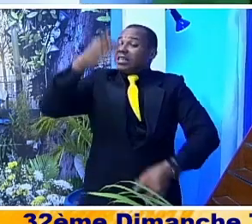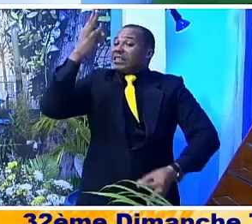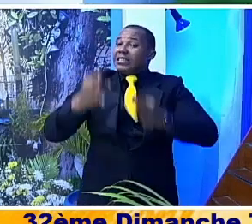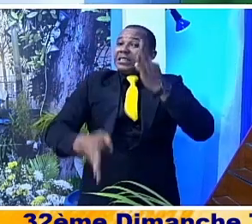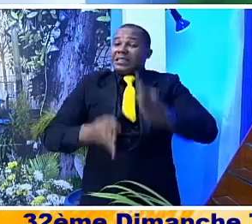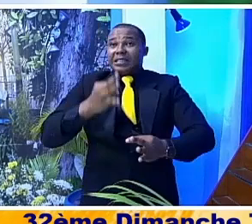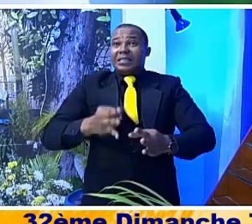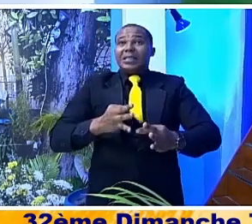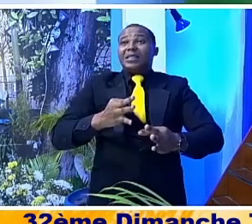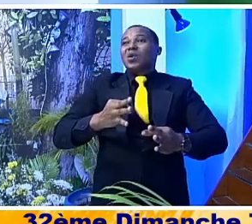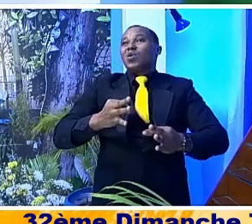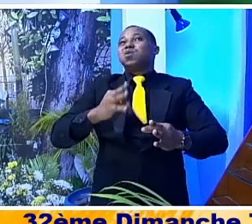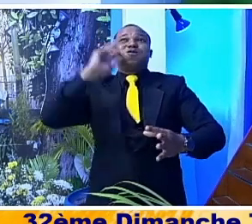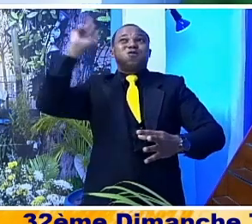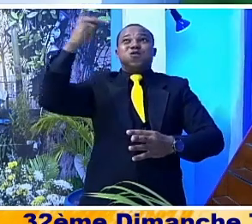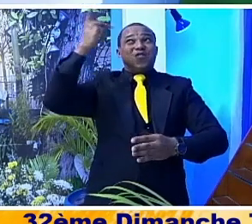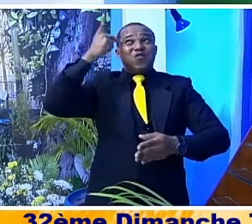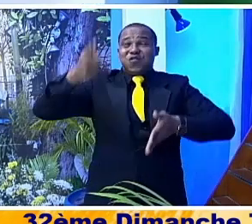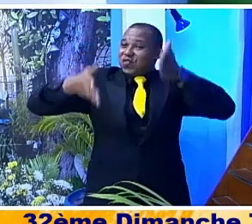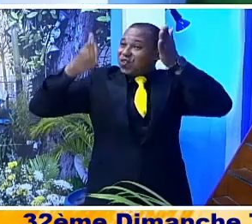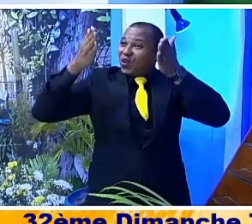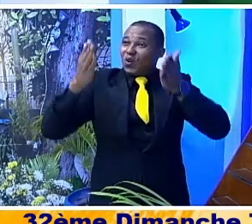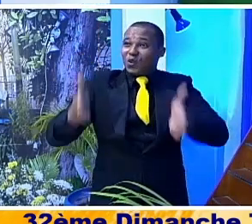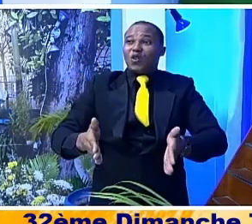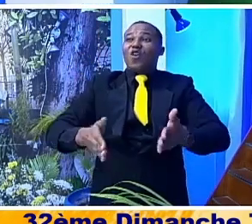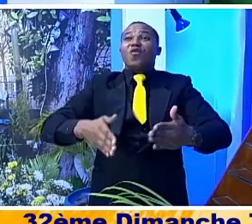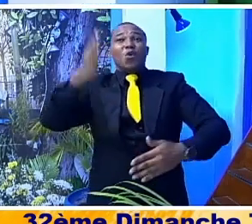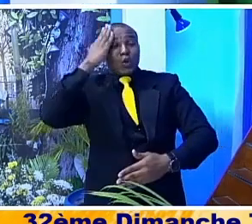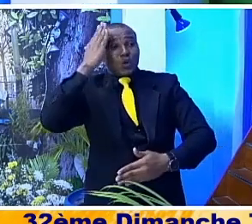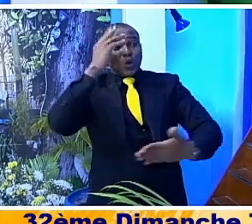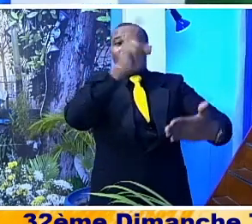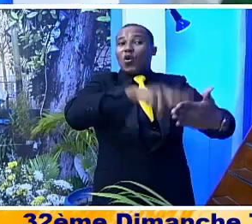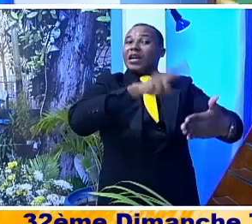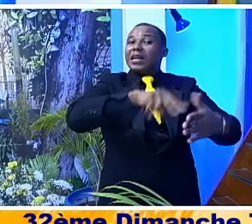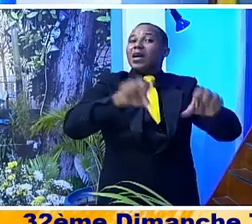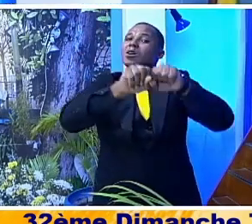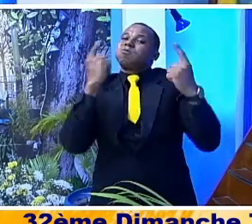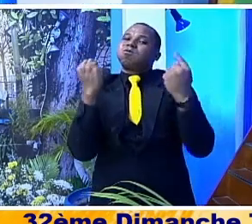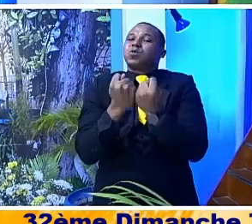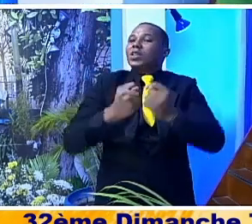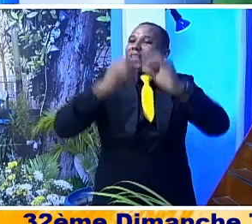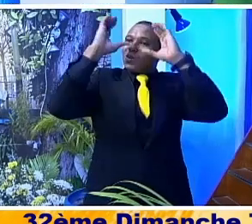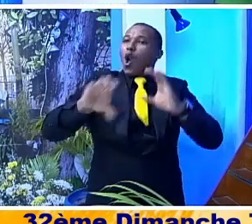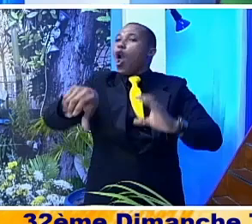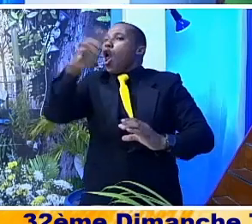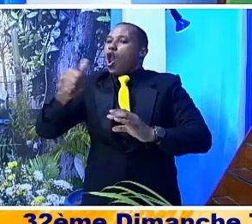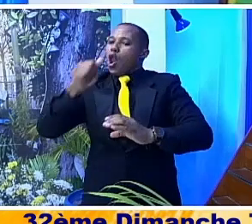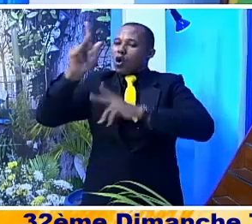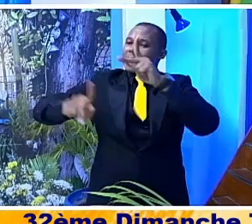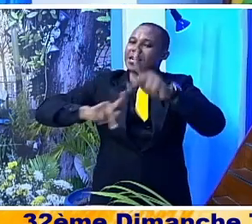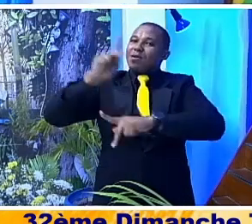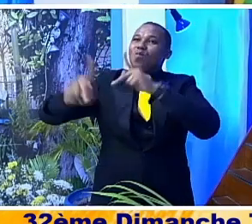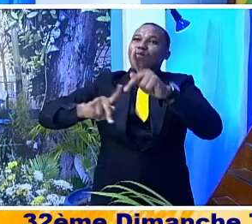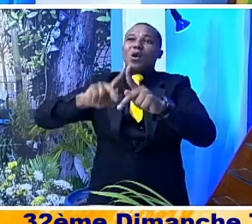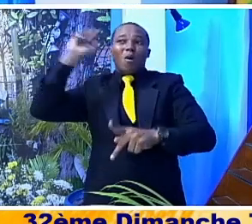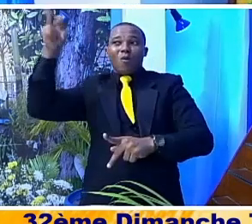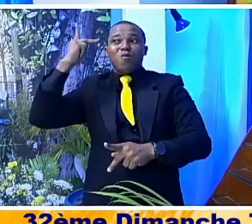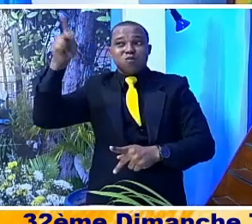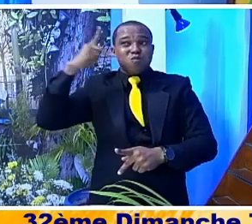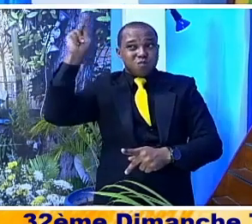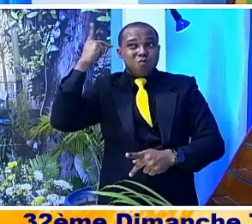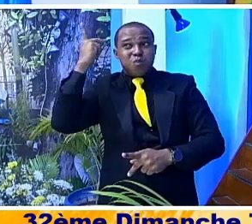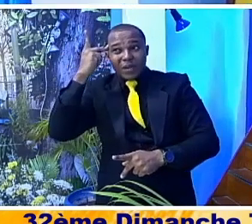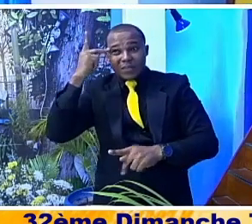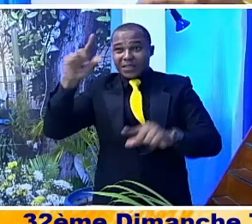soi-disant intellectuel, qui qu'on lit, qui fait ça ou les sociétés civiles en bas, l'autre n'est qui dans politique, ceci, cela, n'est qui dans